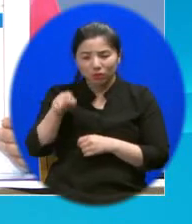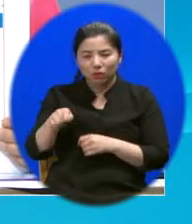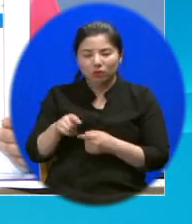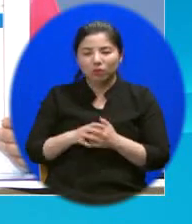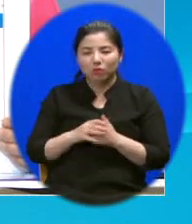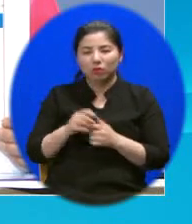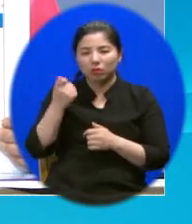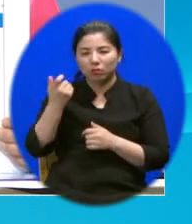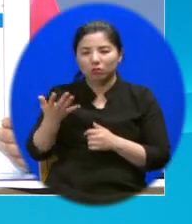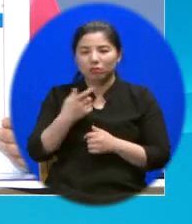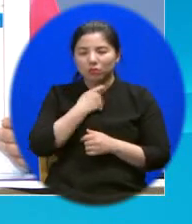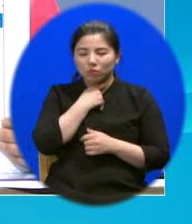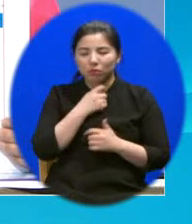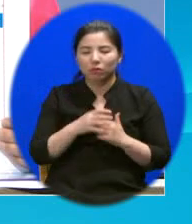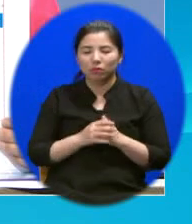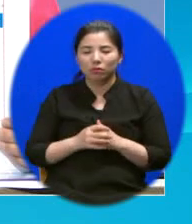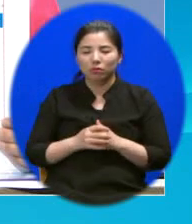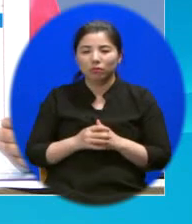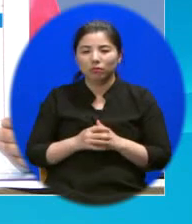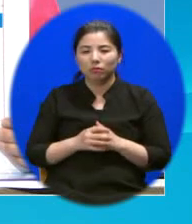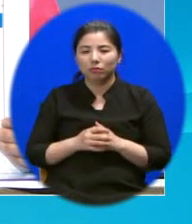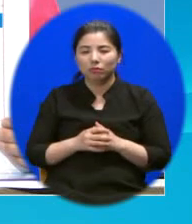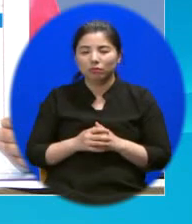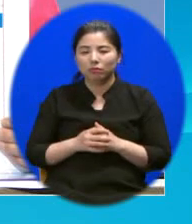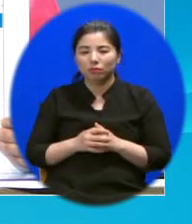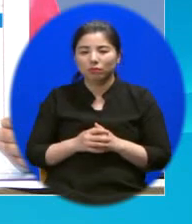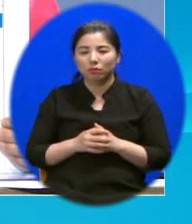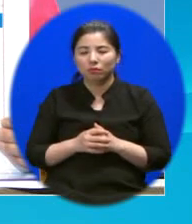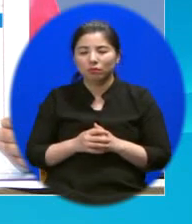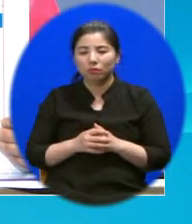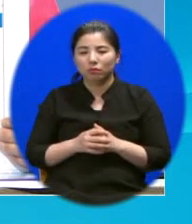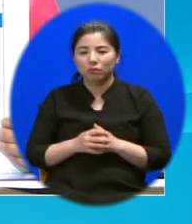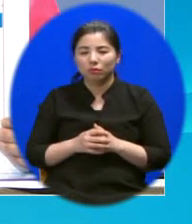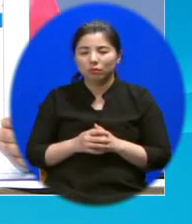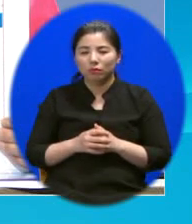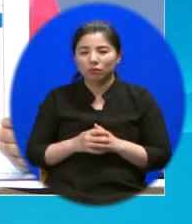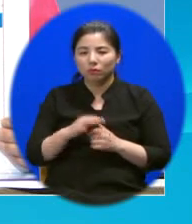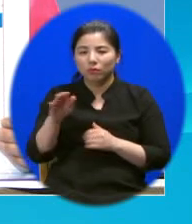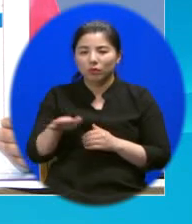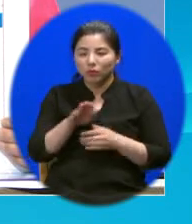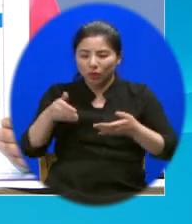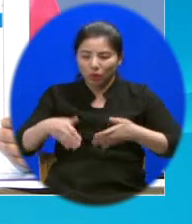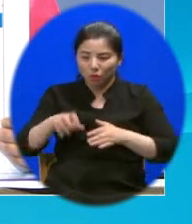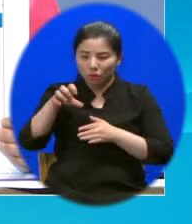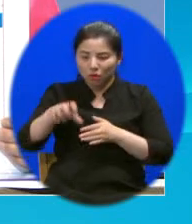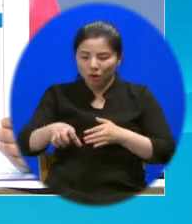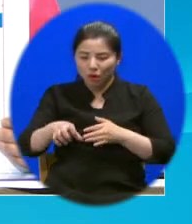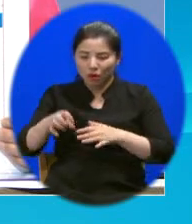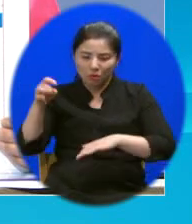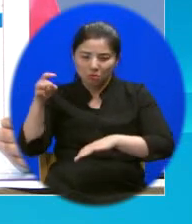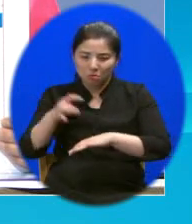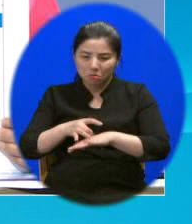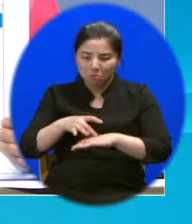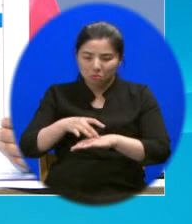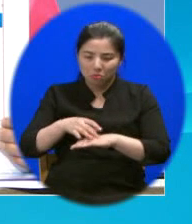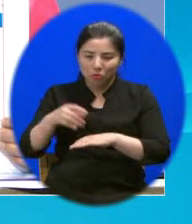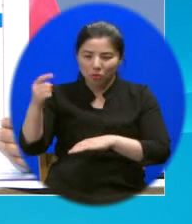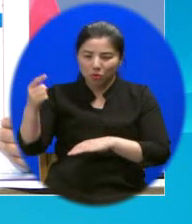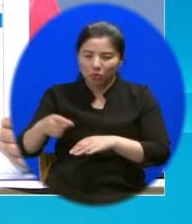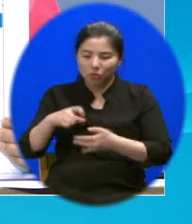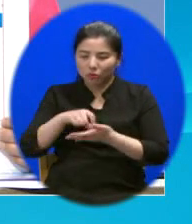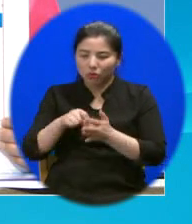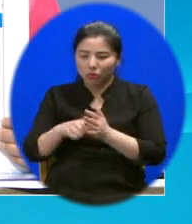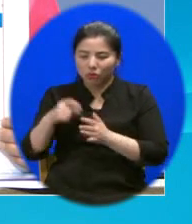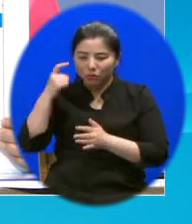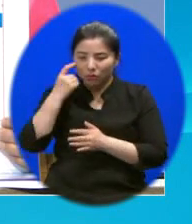부분은 우선 10주 고 싶구요 어우 리지 그 고향의 그 뼈를 묻겠다는 강으로 내려왔습니다 이렇게 말씀 하셨잖아요 예